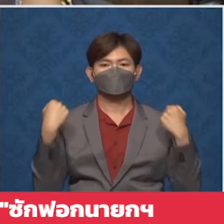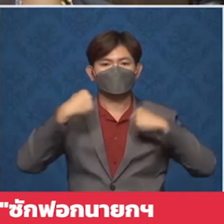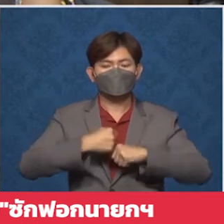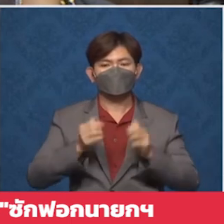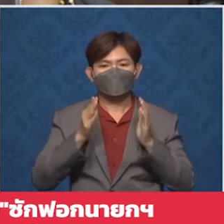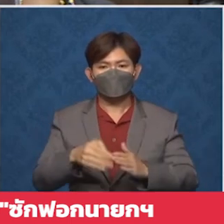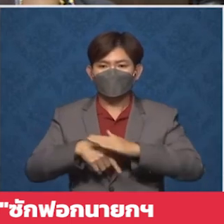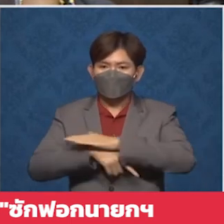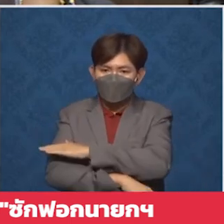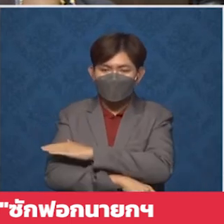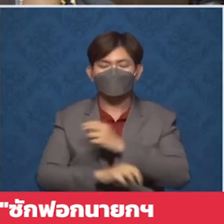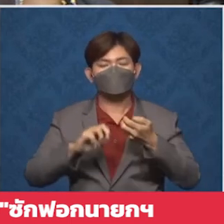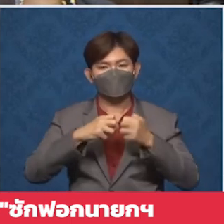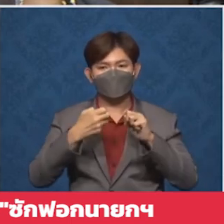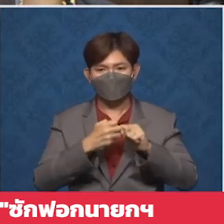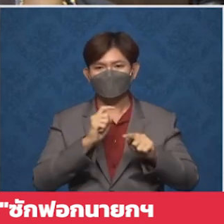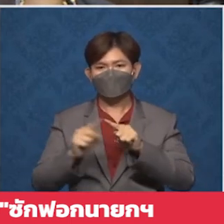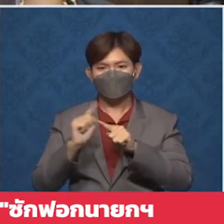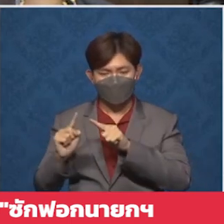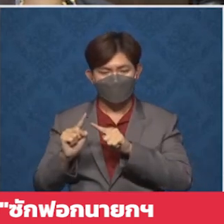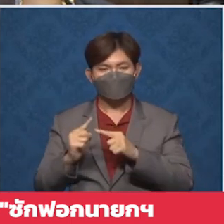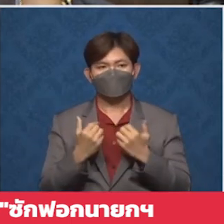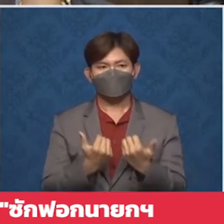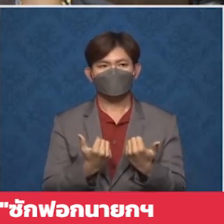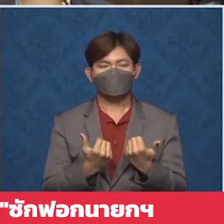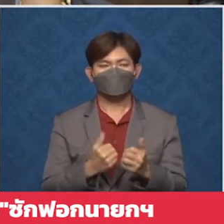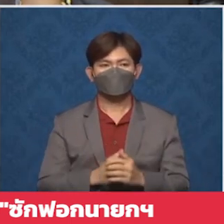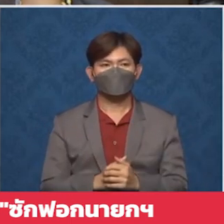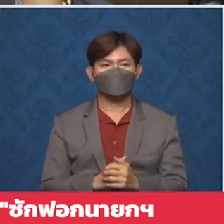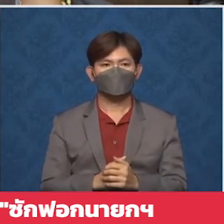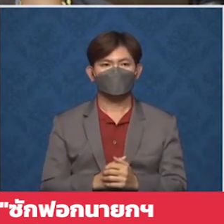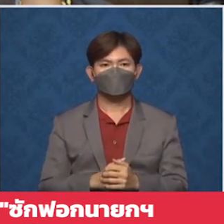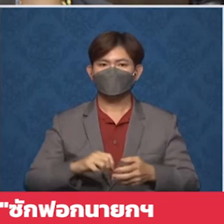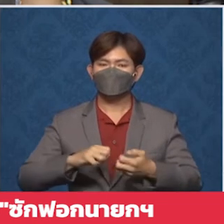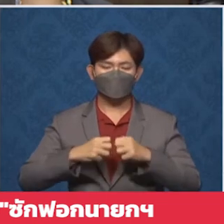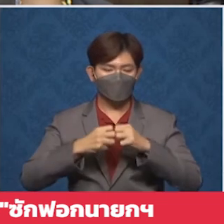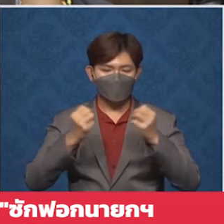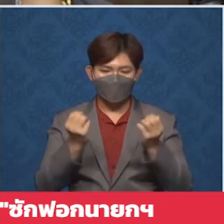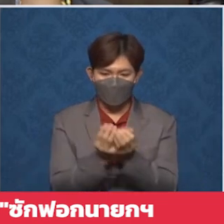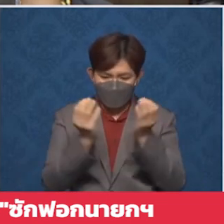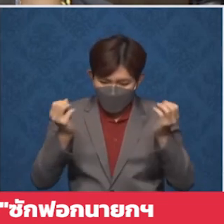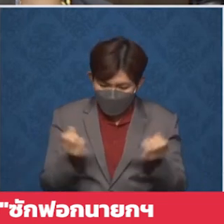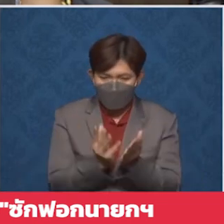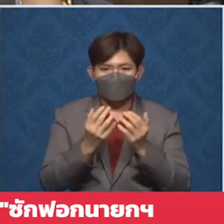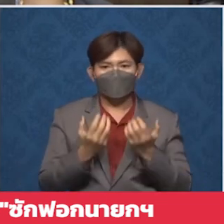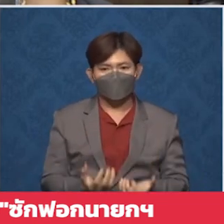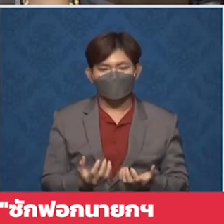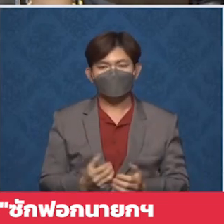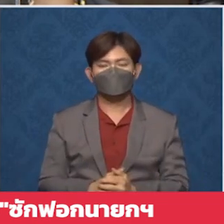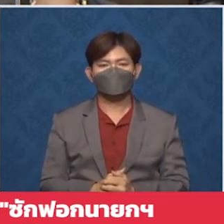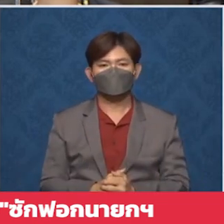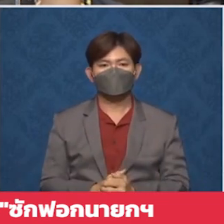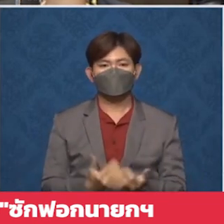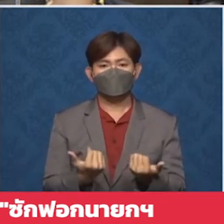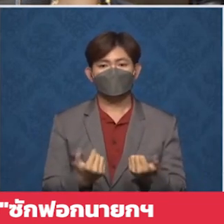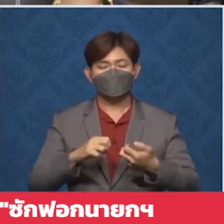พันถือว่าเป็นผู้นำขี้ขลาดและเห็นแก่ตัวไม่สามารถจัดการปัญหาได้ค่ะตนยืนยันนะคะว่าปัญหาทุกอย่างมาจาก